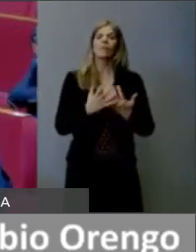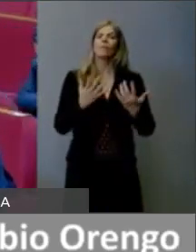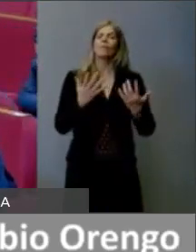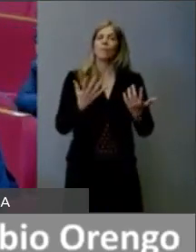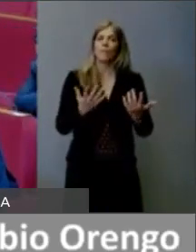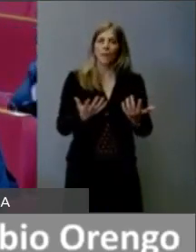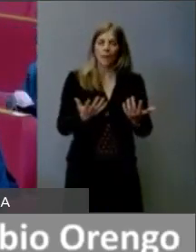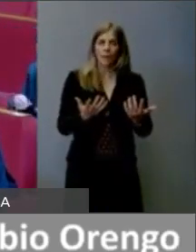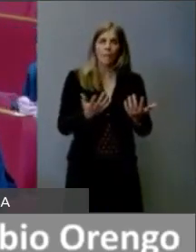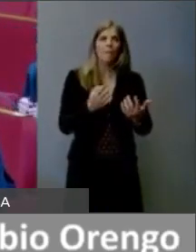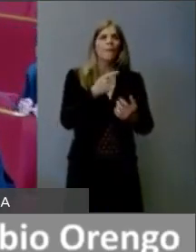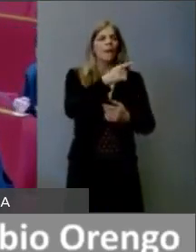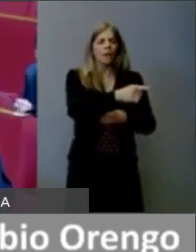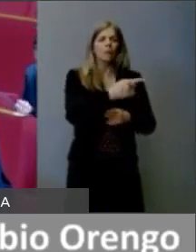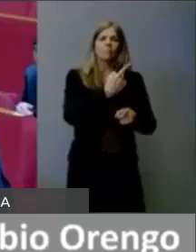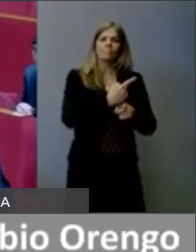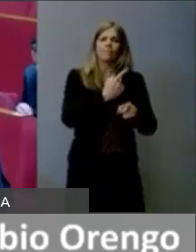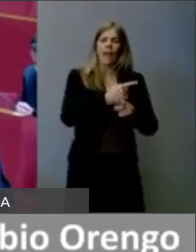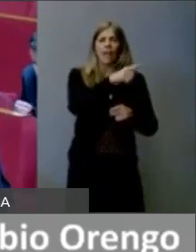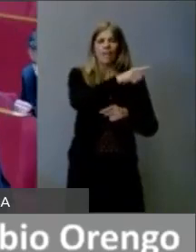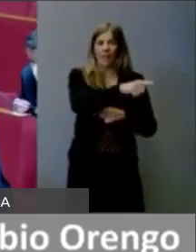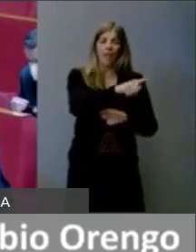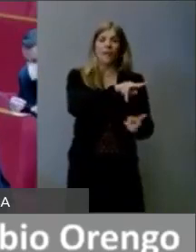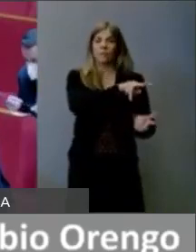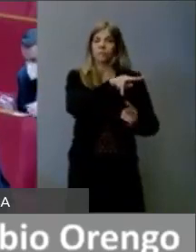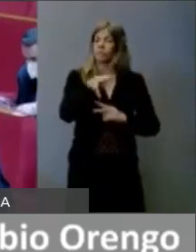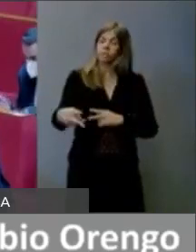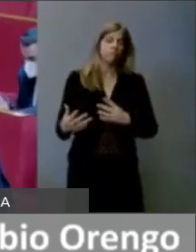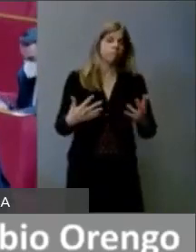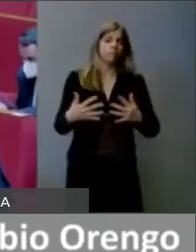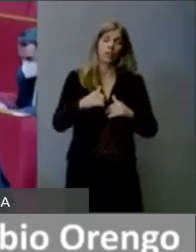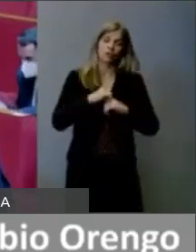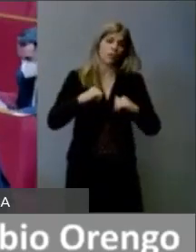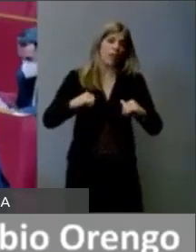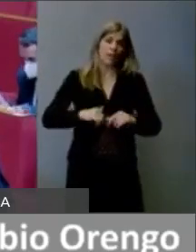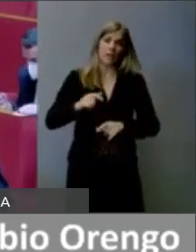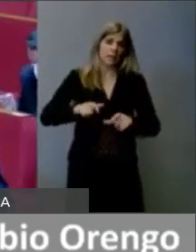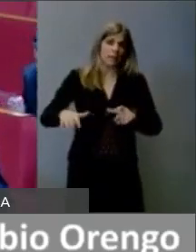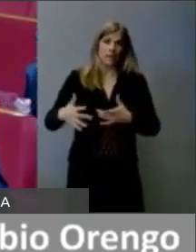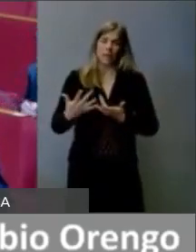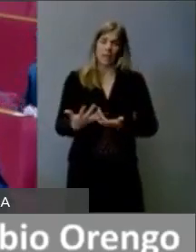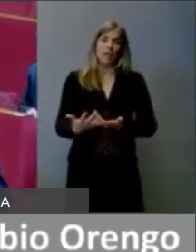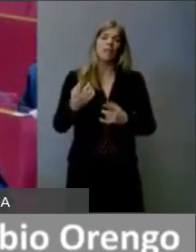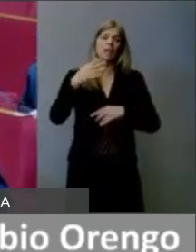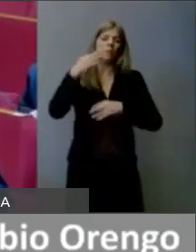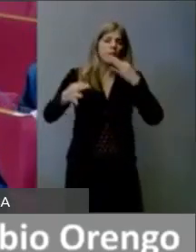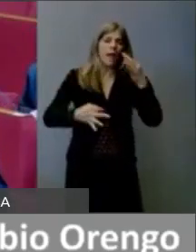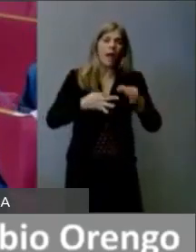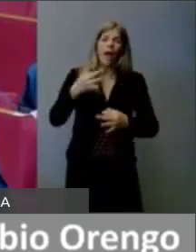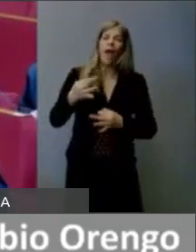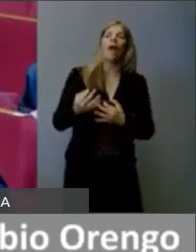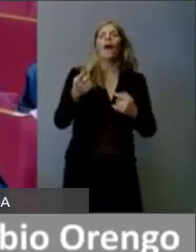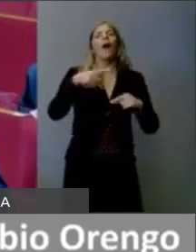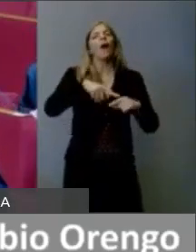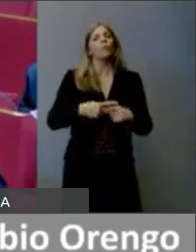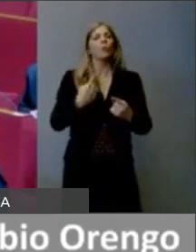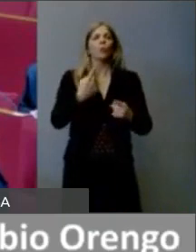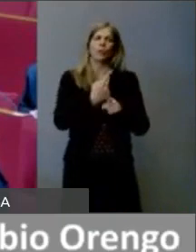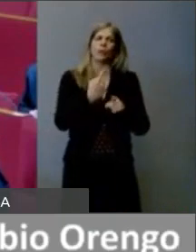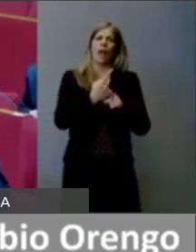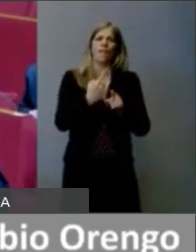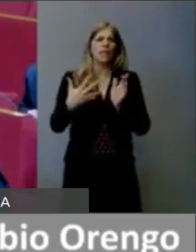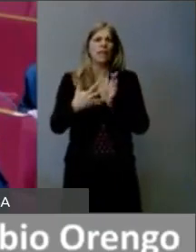informazione ai cittadini ed eventualmente raggiungere l'obiettivo che è quello di limitare ulteriormente questi disagi,